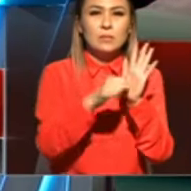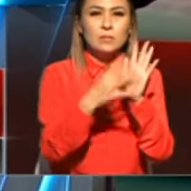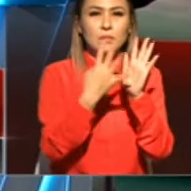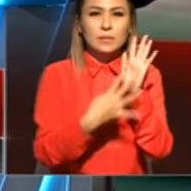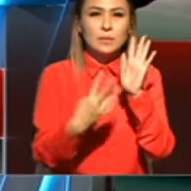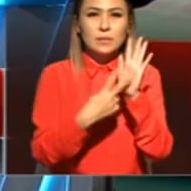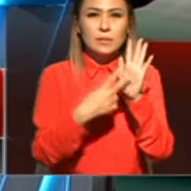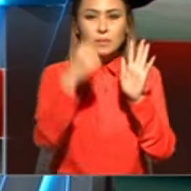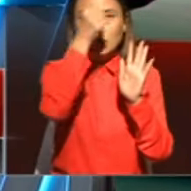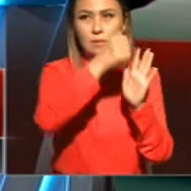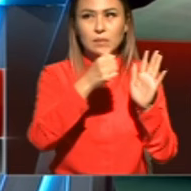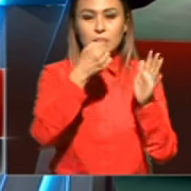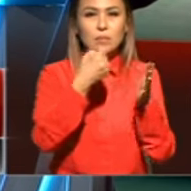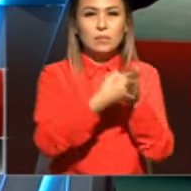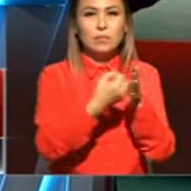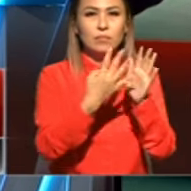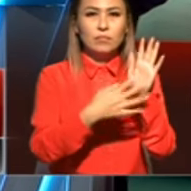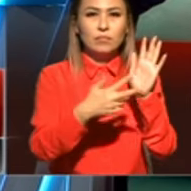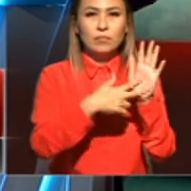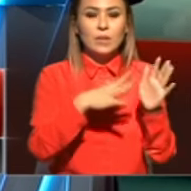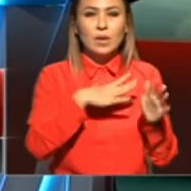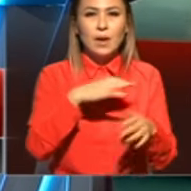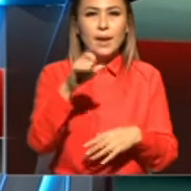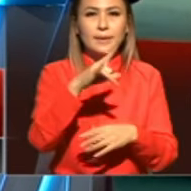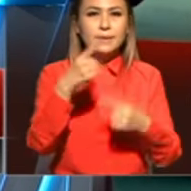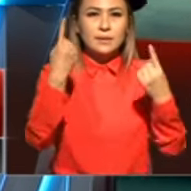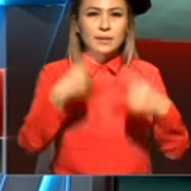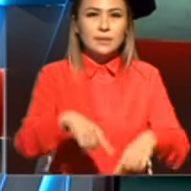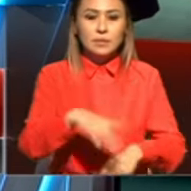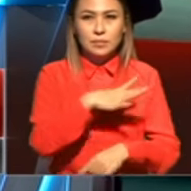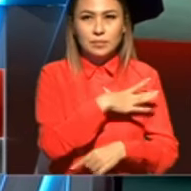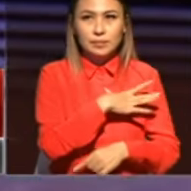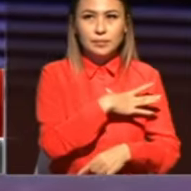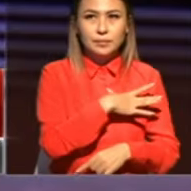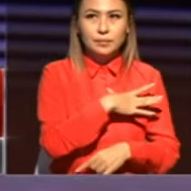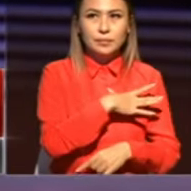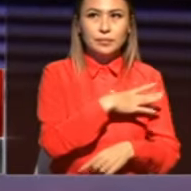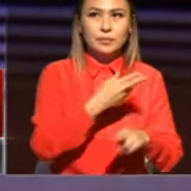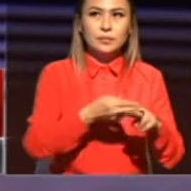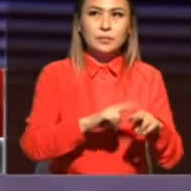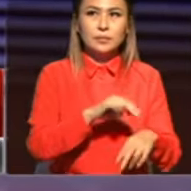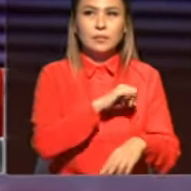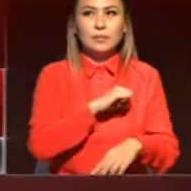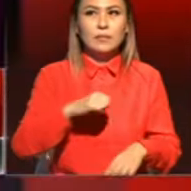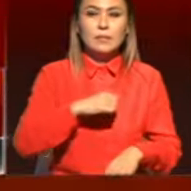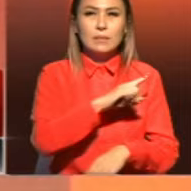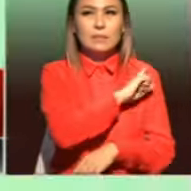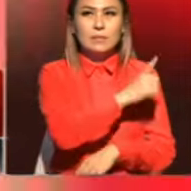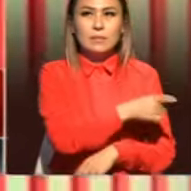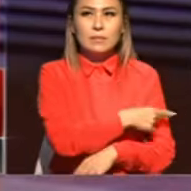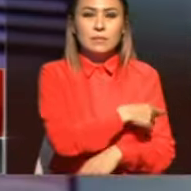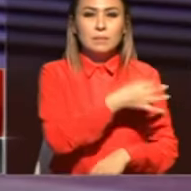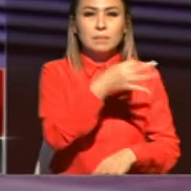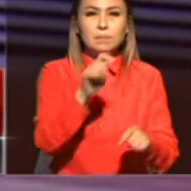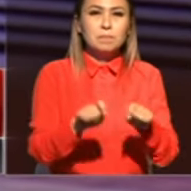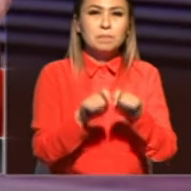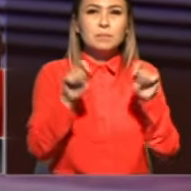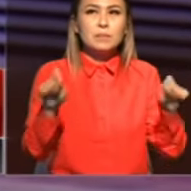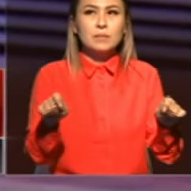1996-97 жылдары 98-ге дейін болды. Азиатский кризис деді ғой, азиялық дағдарыс болды. Соның ең бастапқы пайда болу себебі